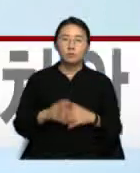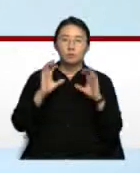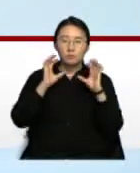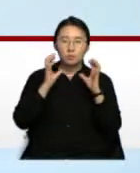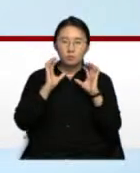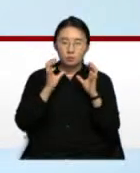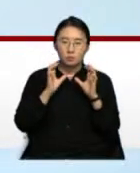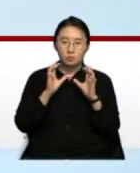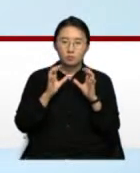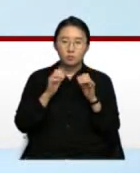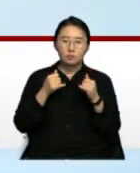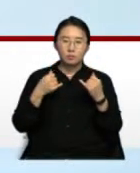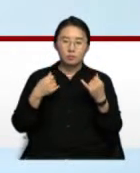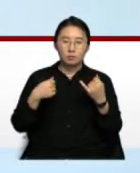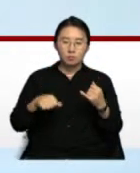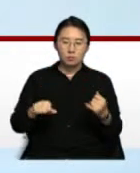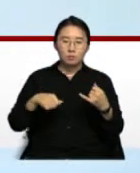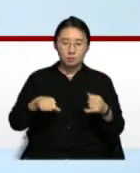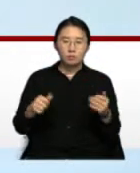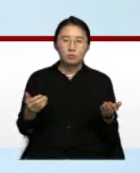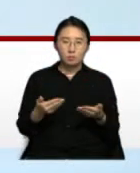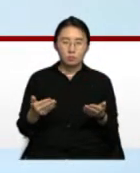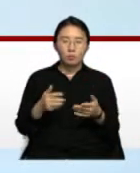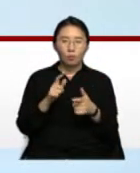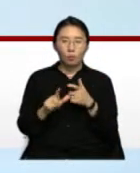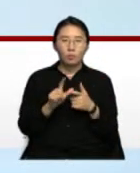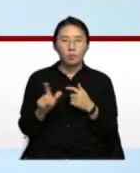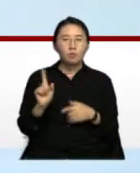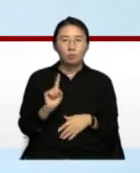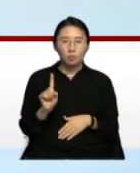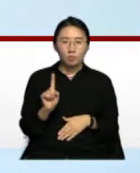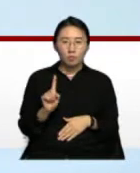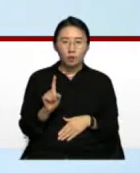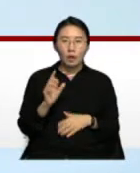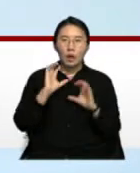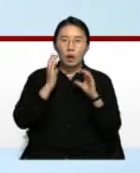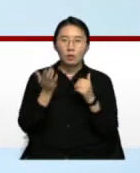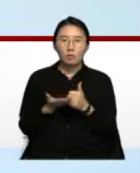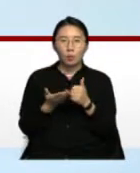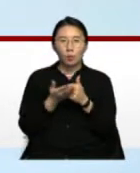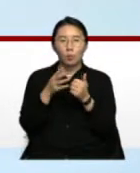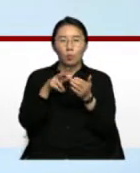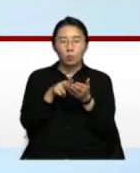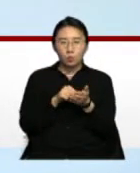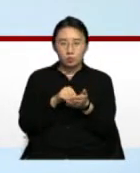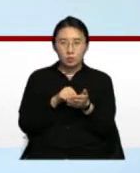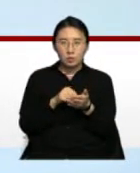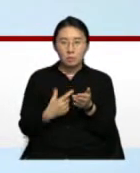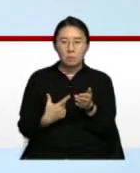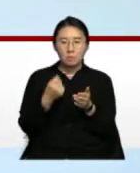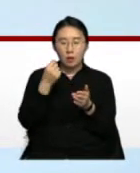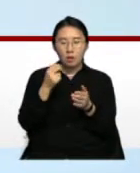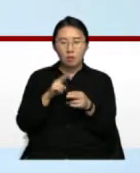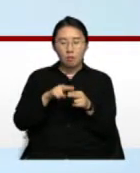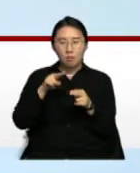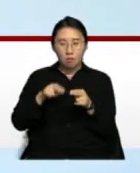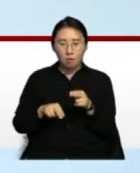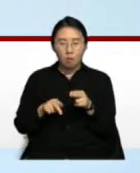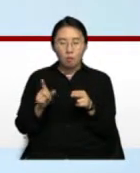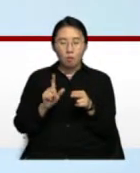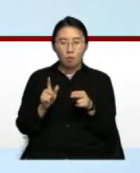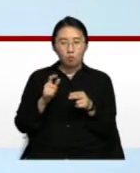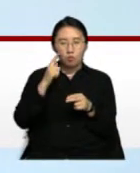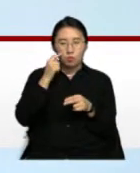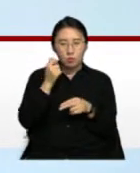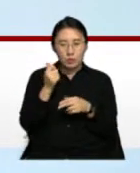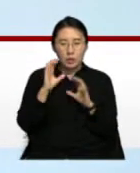어린 아이를 둔 맞벌이 직장인들의 가장 큰 고민은 무엇일까요? 바로 육아 문제일 겁니다. 일찍 퇴근하자니 회사에서 눈치를